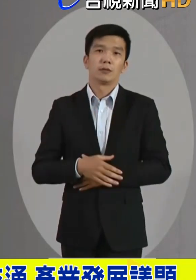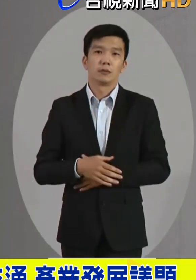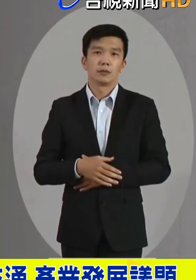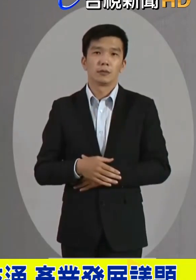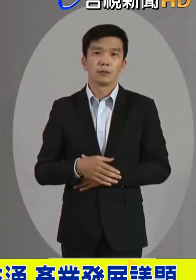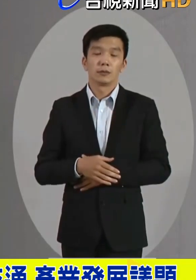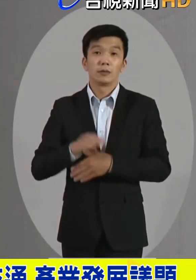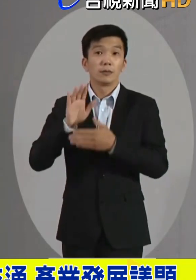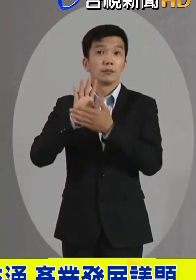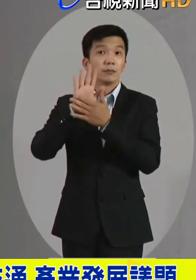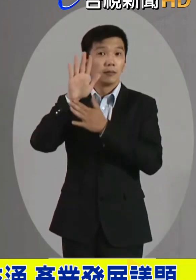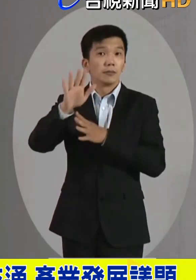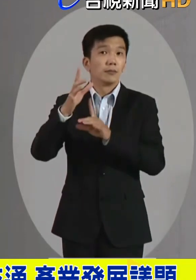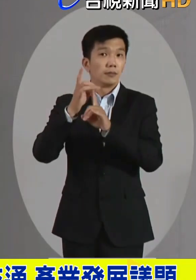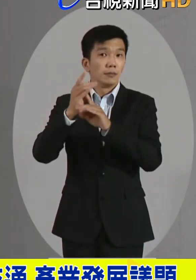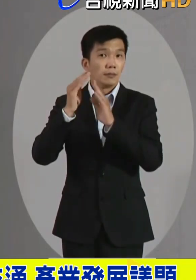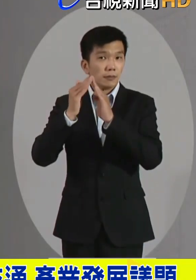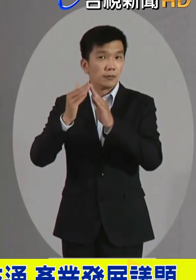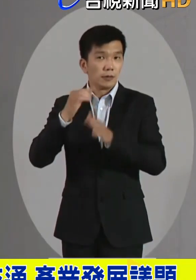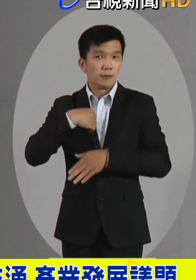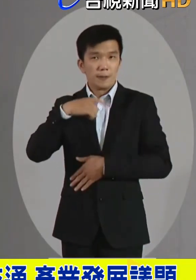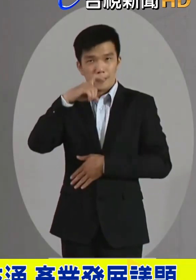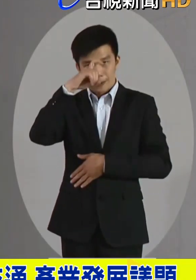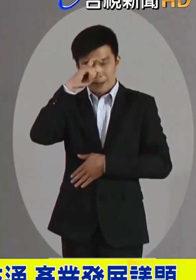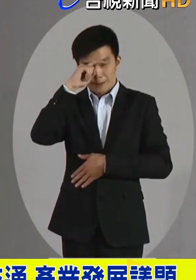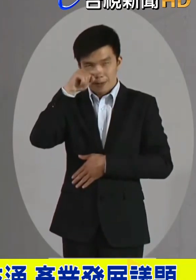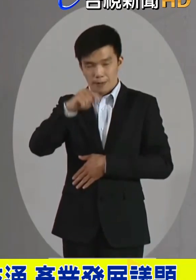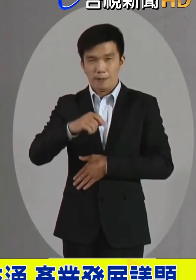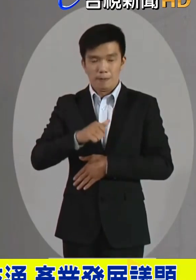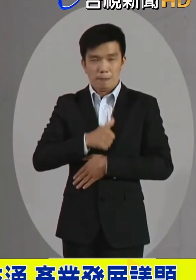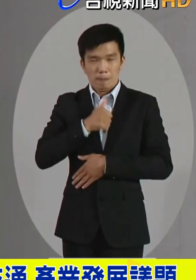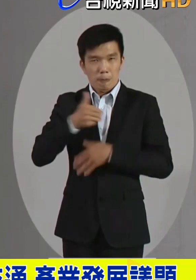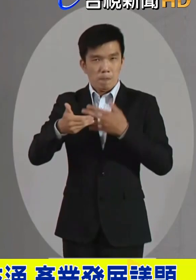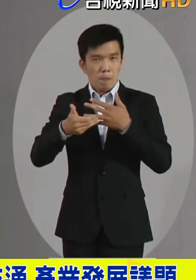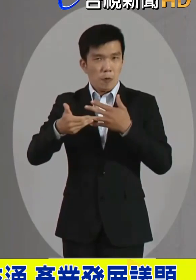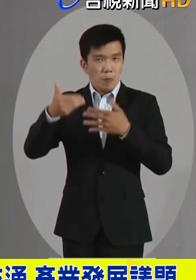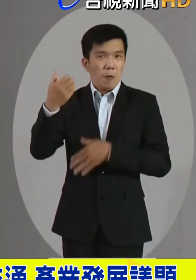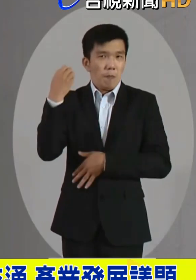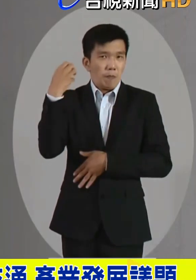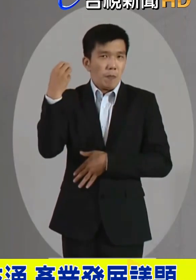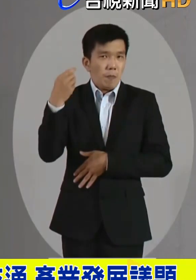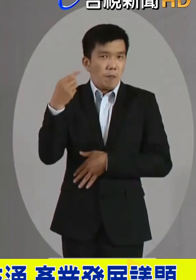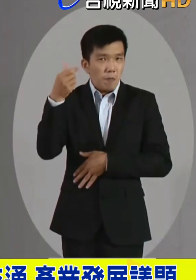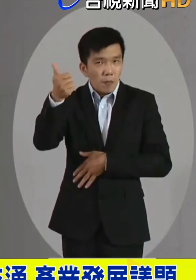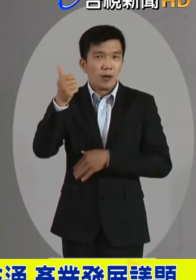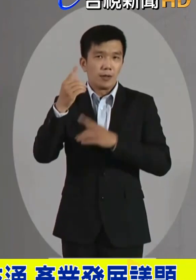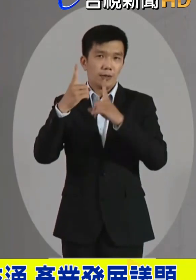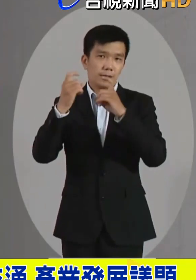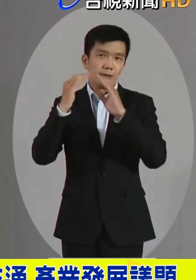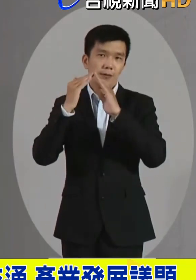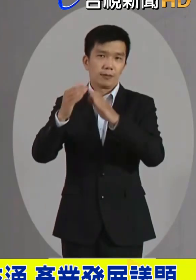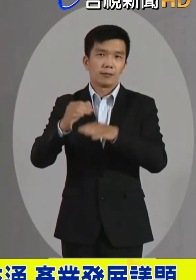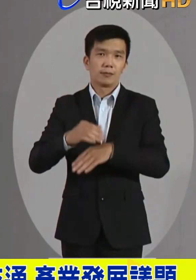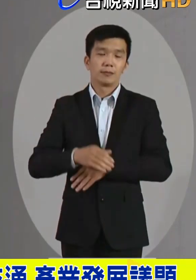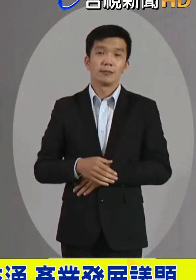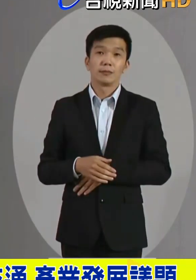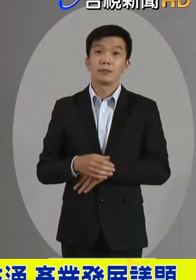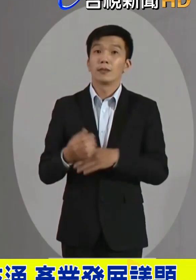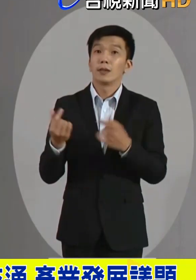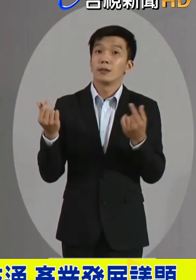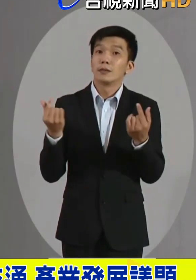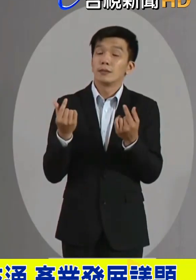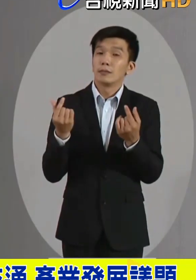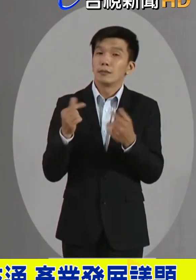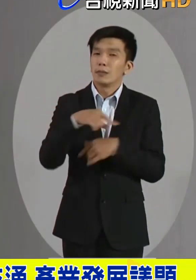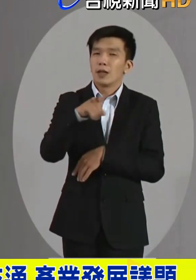来的新竹市，我期待它是一个超级城市，因为就像大家说的，四十多